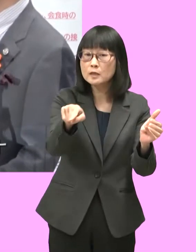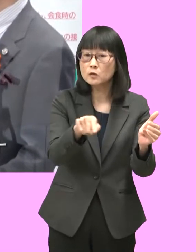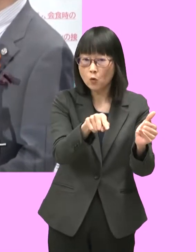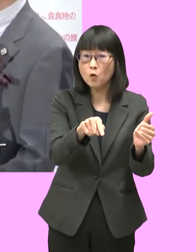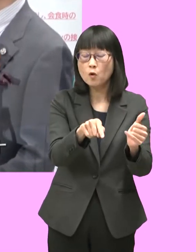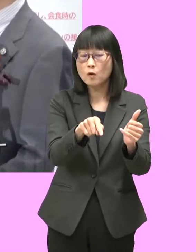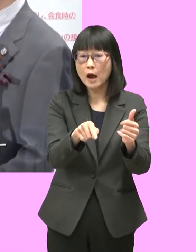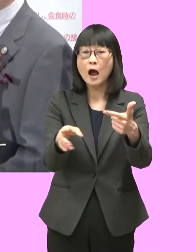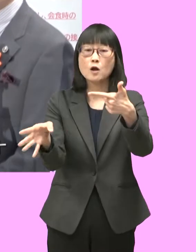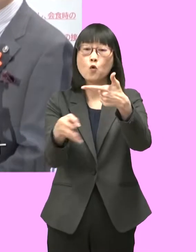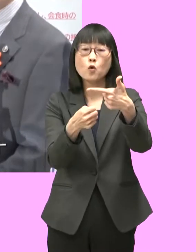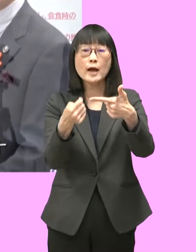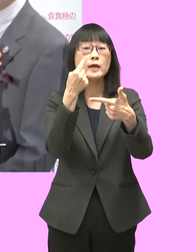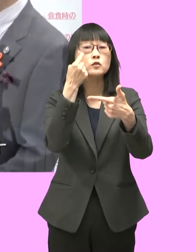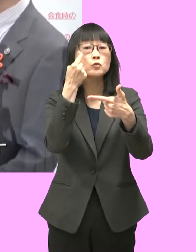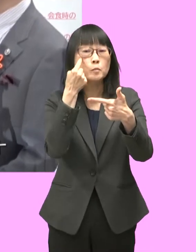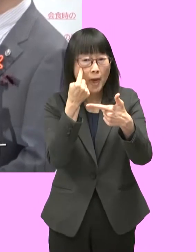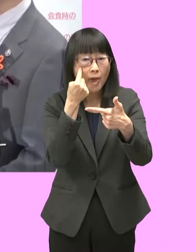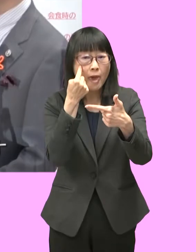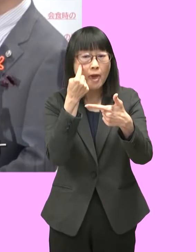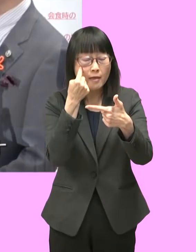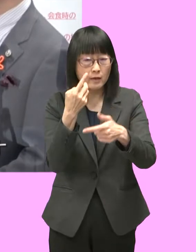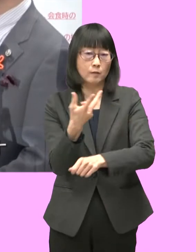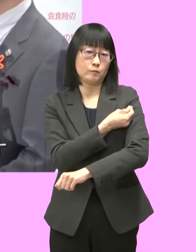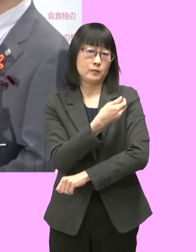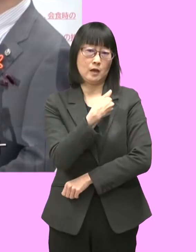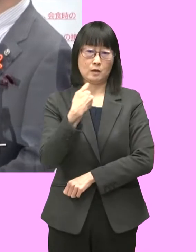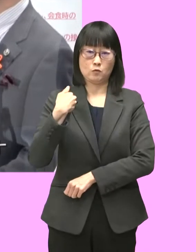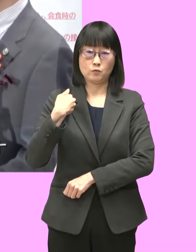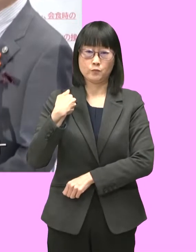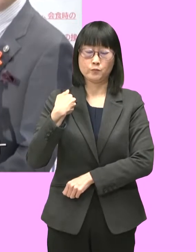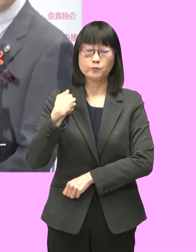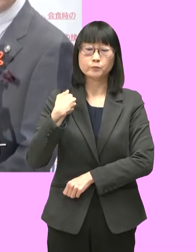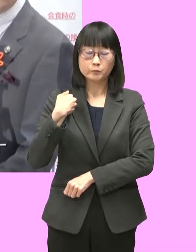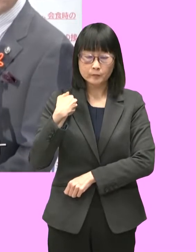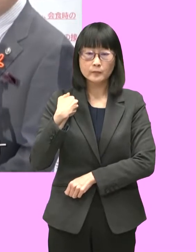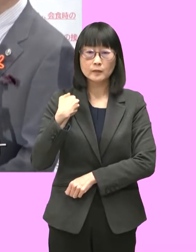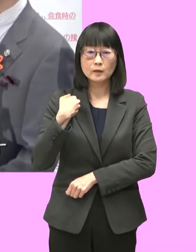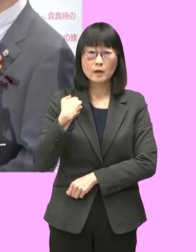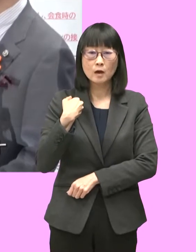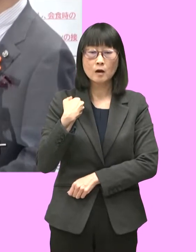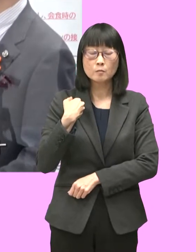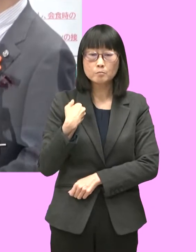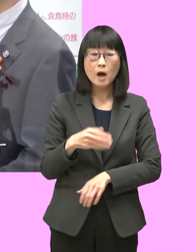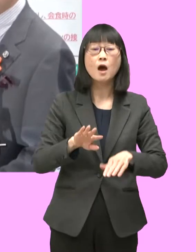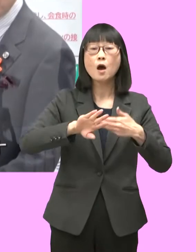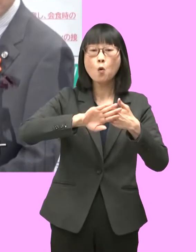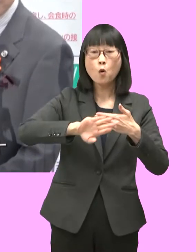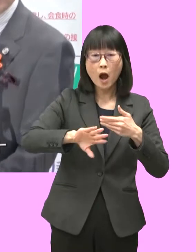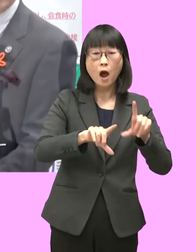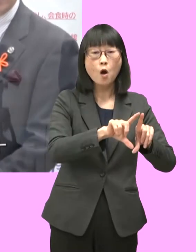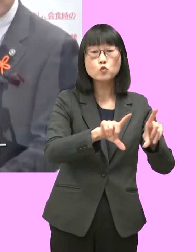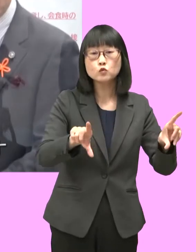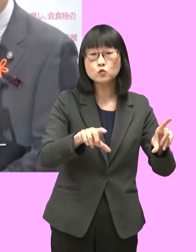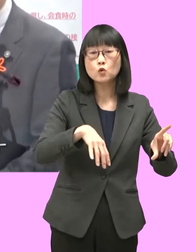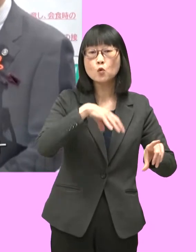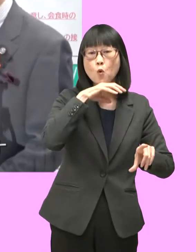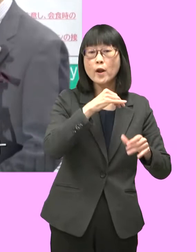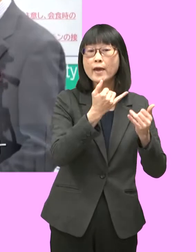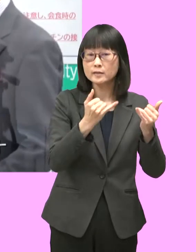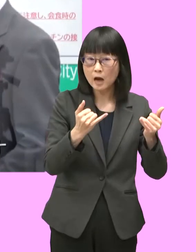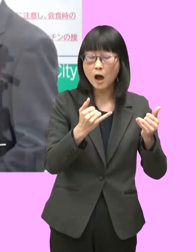から一般の高齢者の皆さんに関しては1ヶ月前倒しをされて7ヶ月以上という形になりました